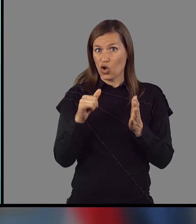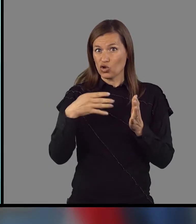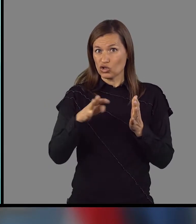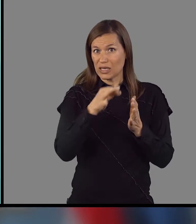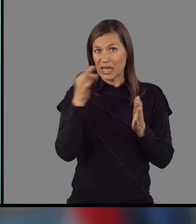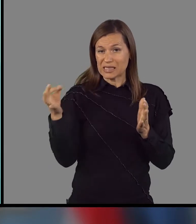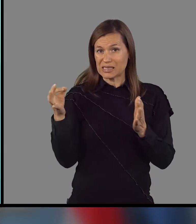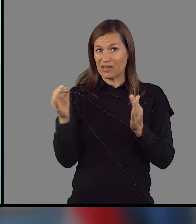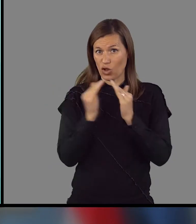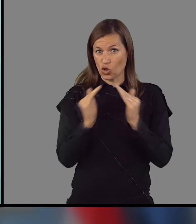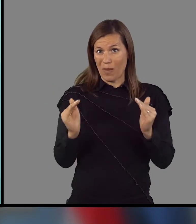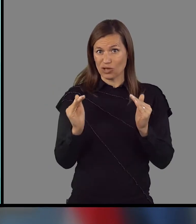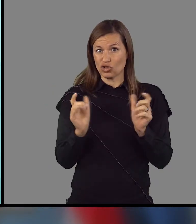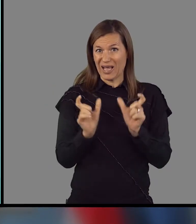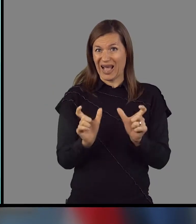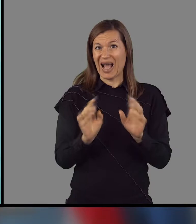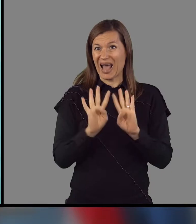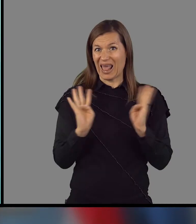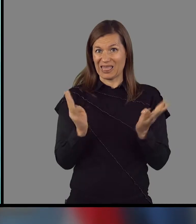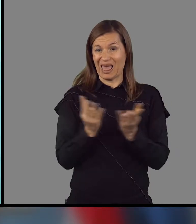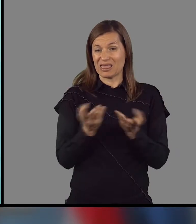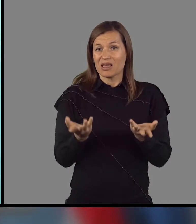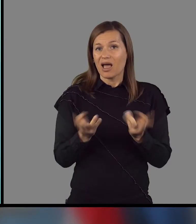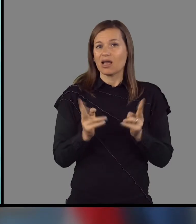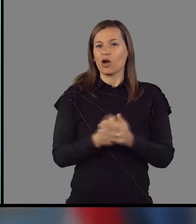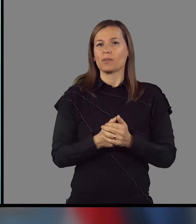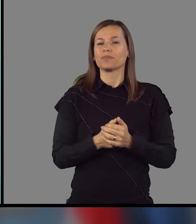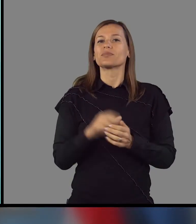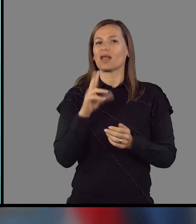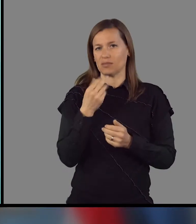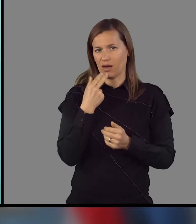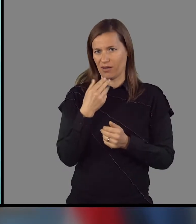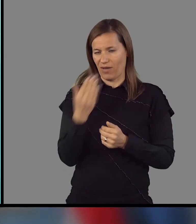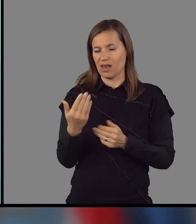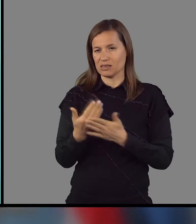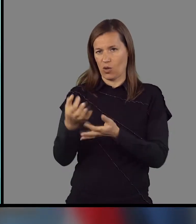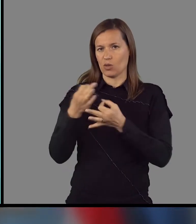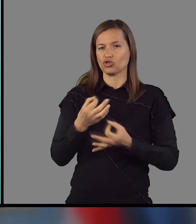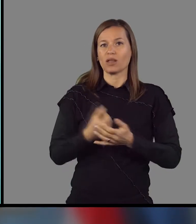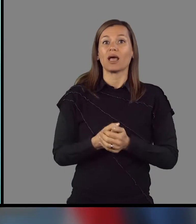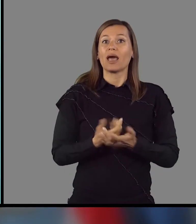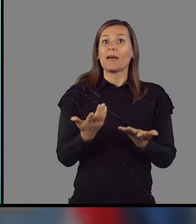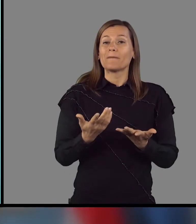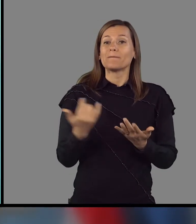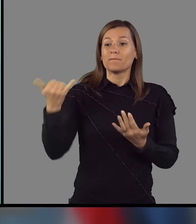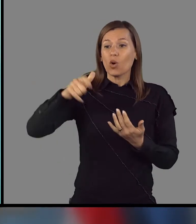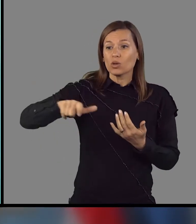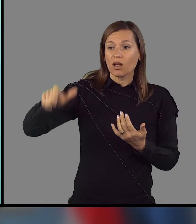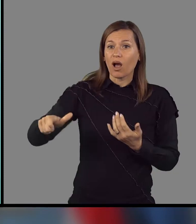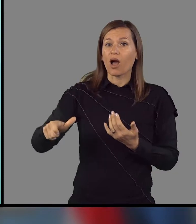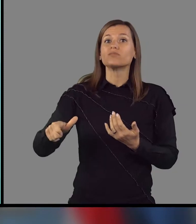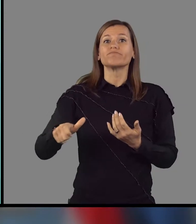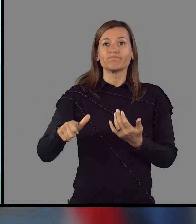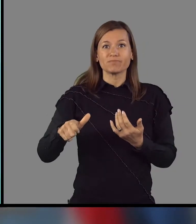Slovenci preživela 14 dni v domači karanteni. Najlepša hvala za vprašanje. Torej, potnika, ki